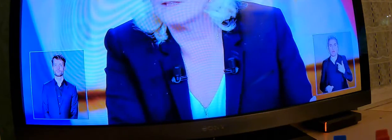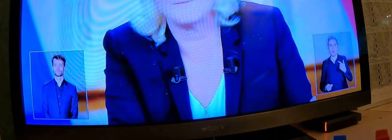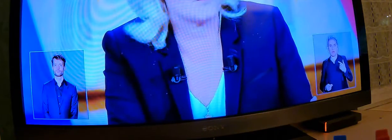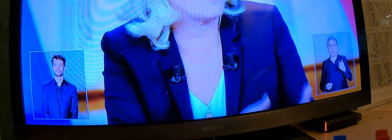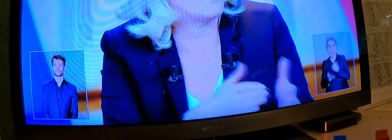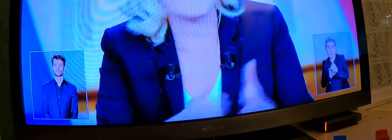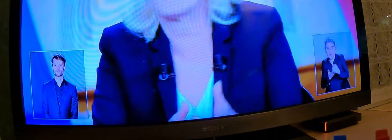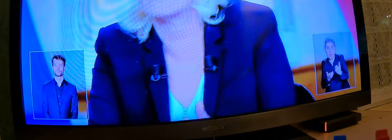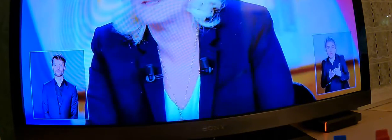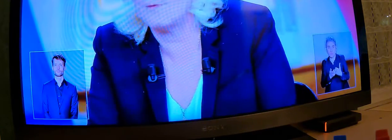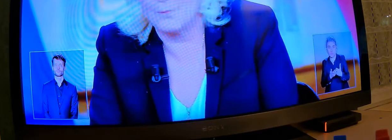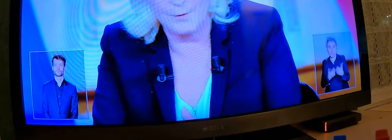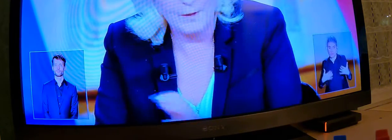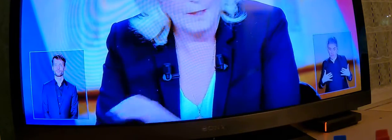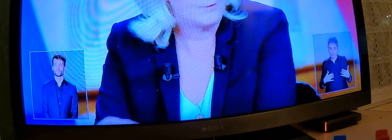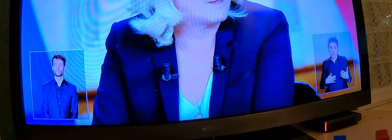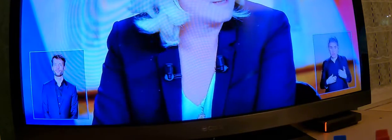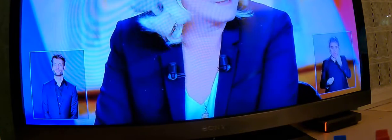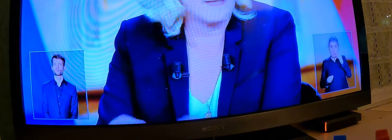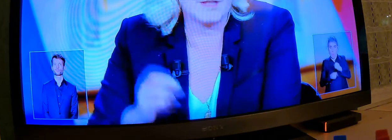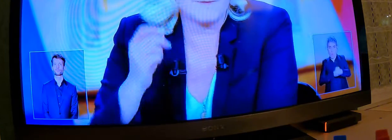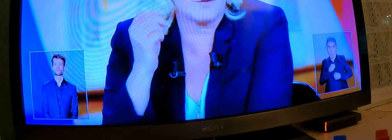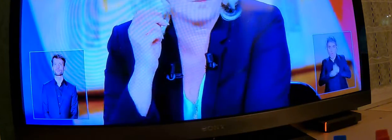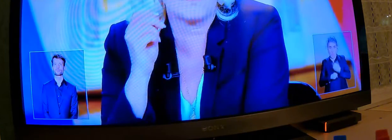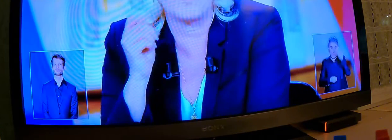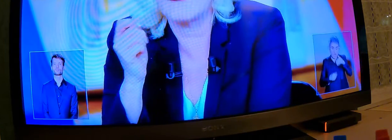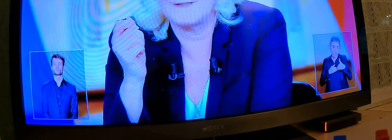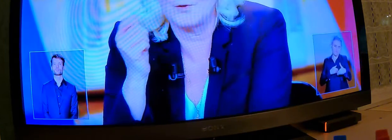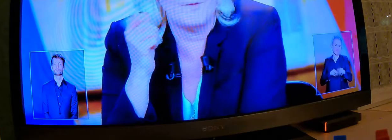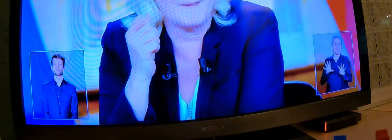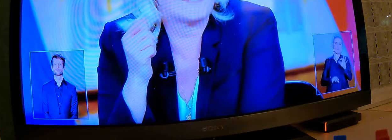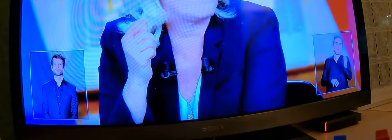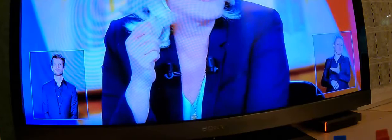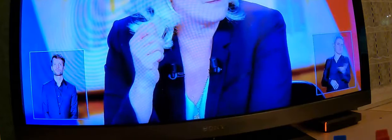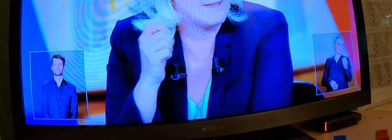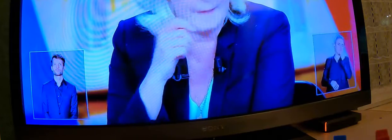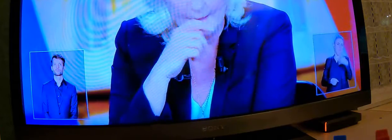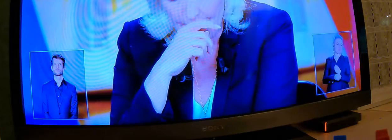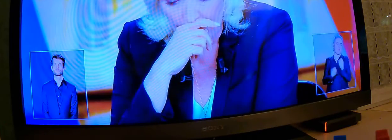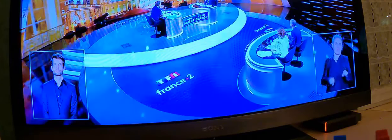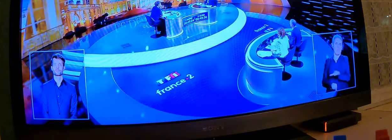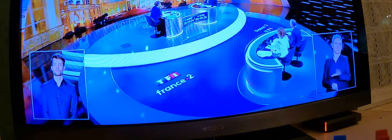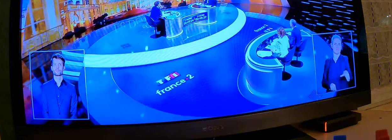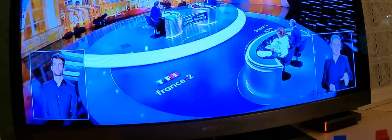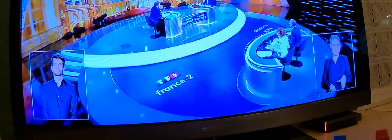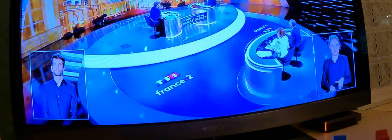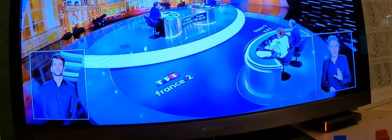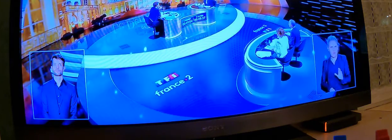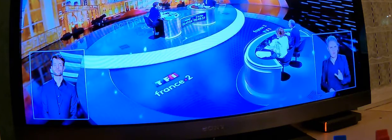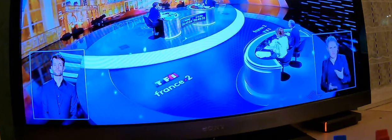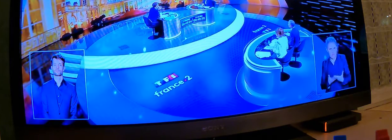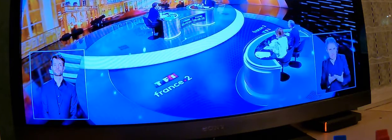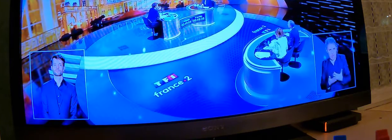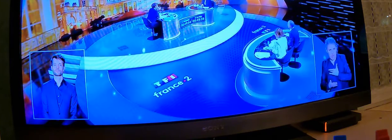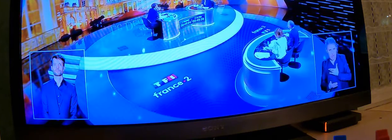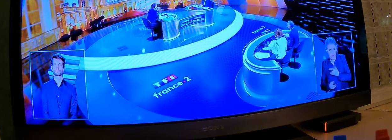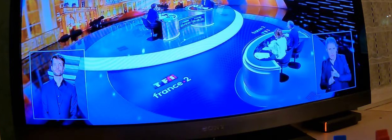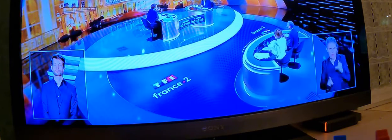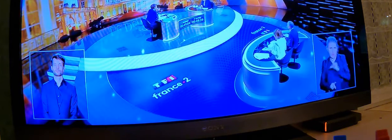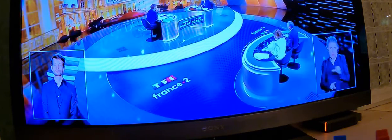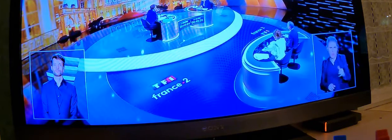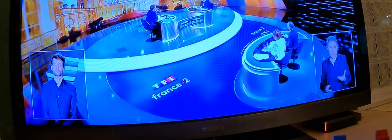à 95% ou à 98% de la classe d'âge, parce que je pense que ça ne rend pas service en réalité à nos jeunes.